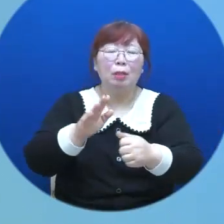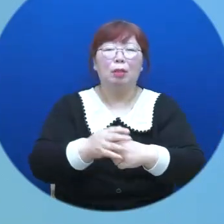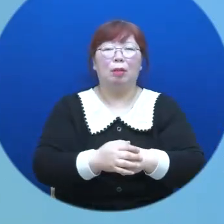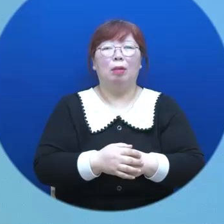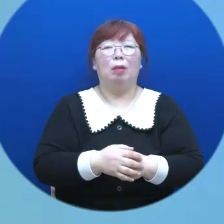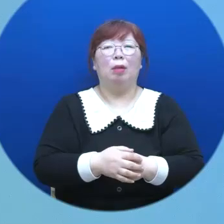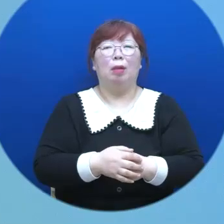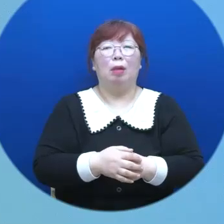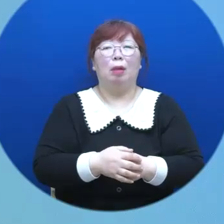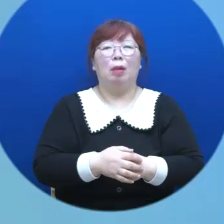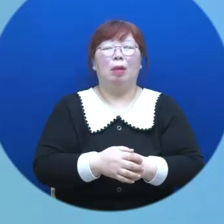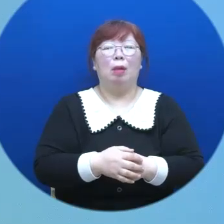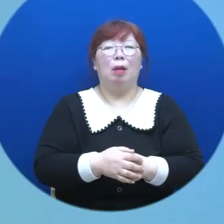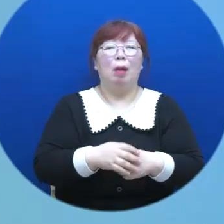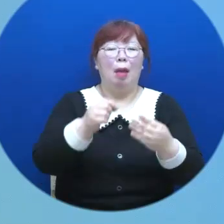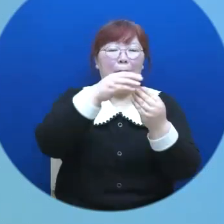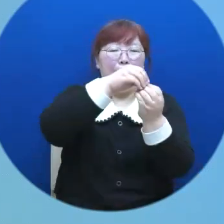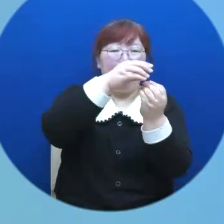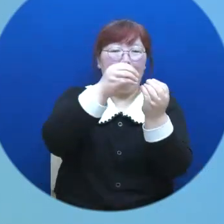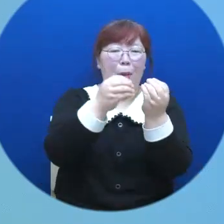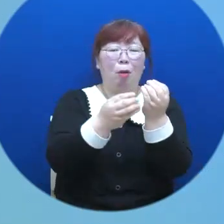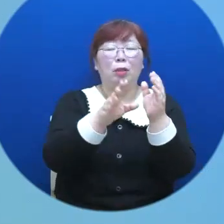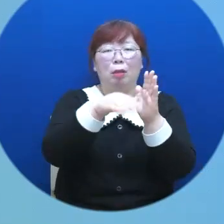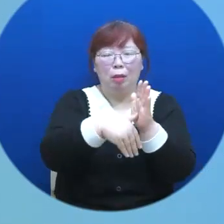해요. 명절 때 손이